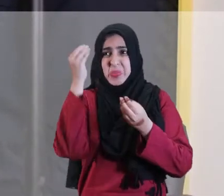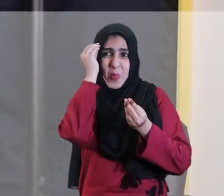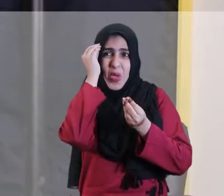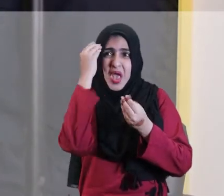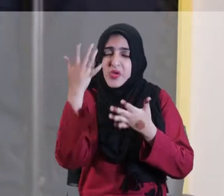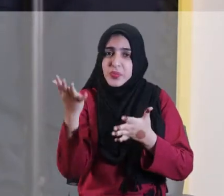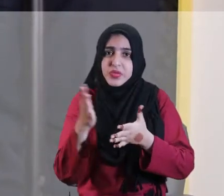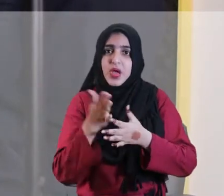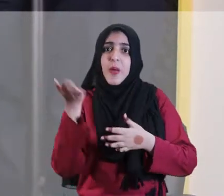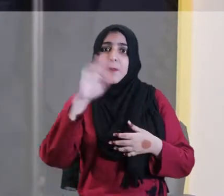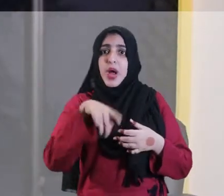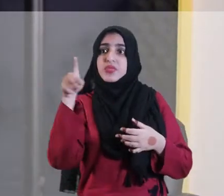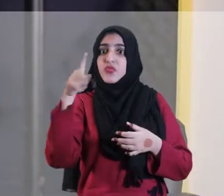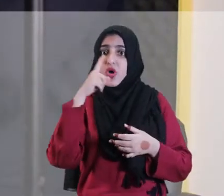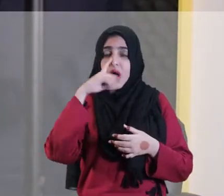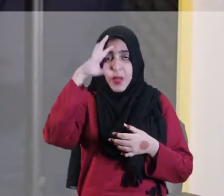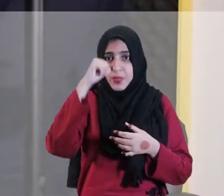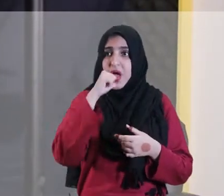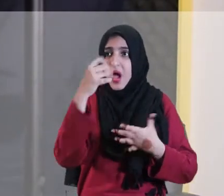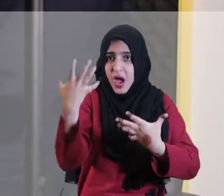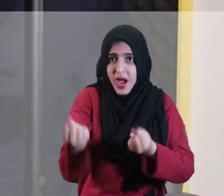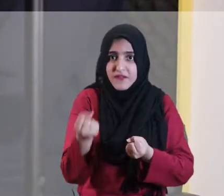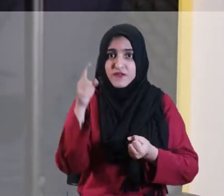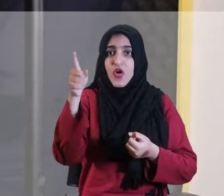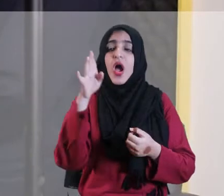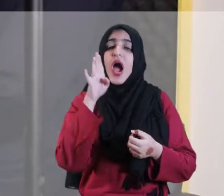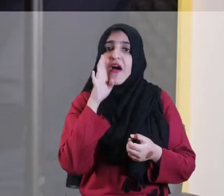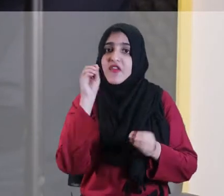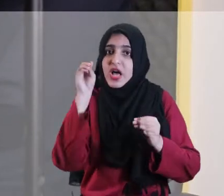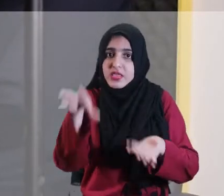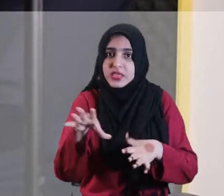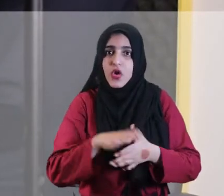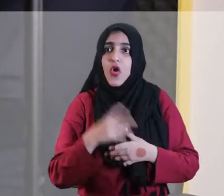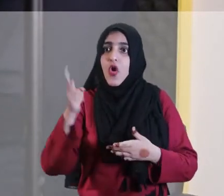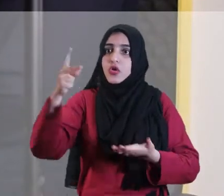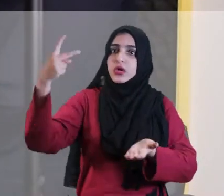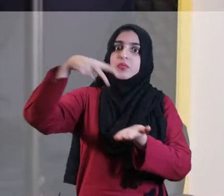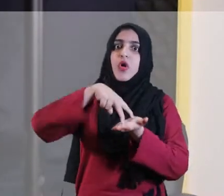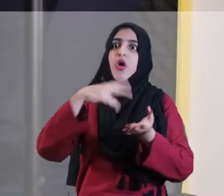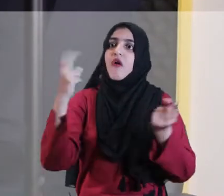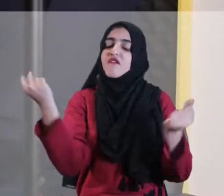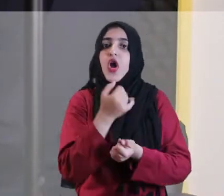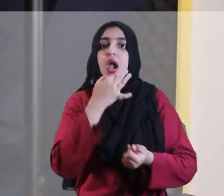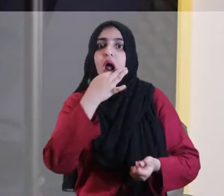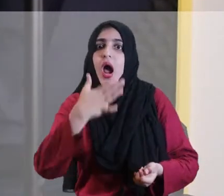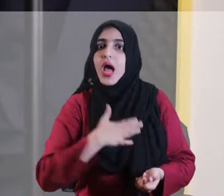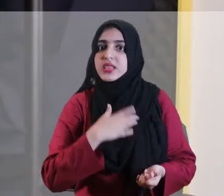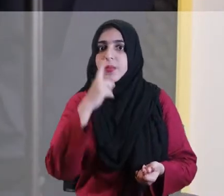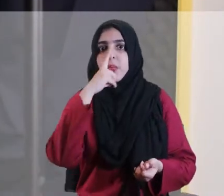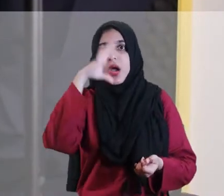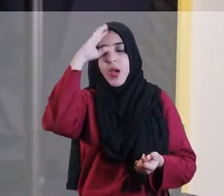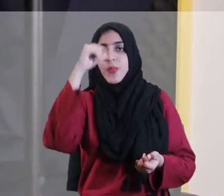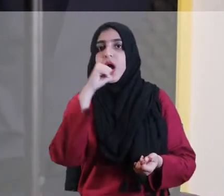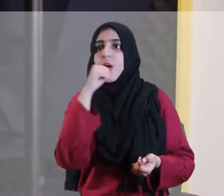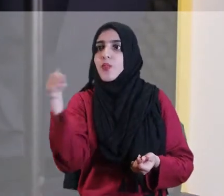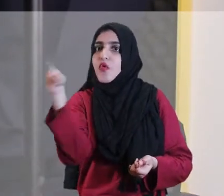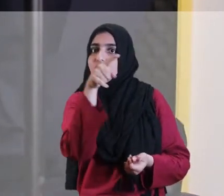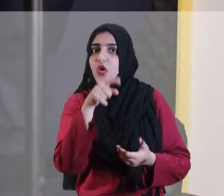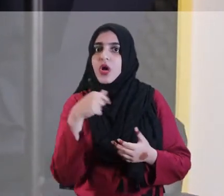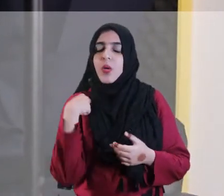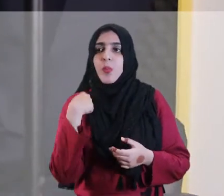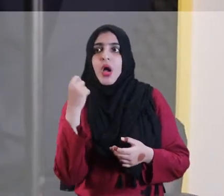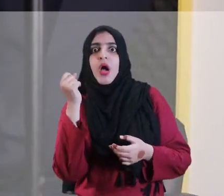उन्होंने आवाज यह गए और ऐसे खड़े हो गए हैं कि मेरा उस वक्त घंटी मेरी बजी मैंने का यह